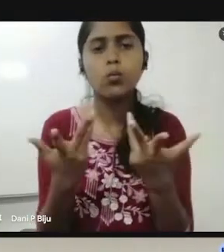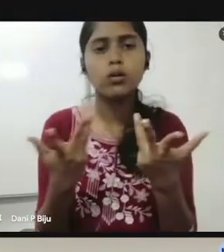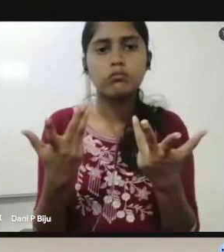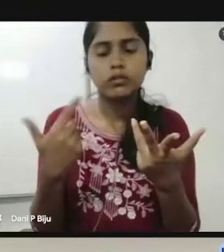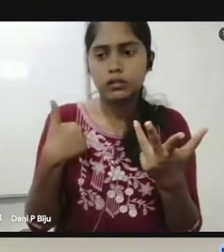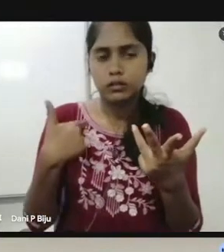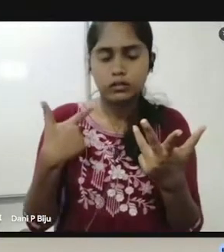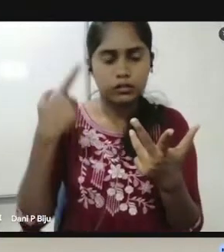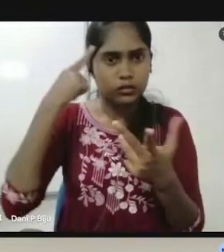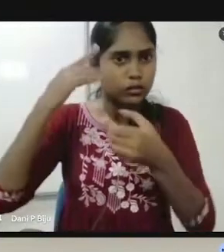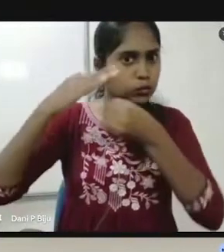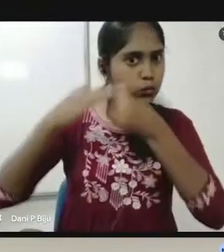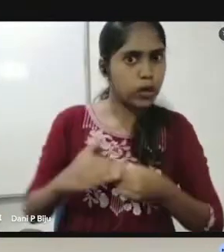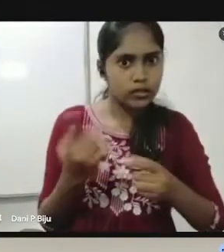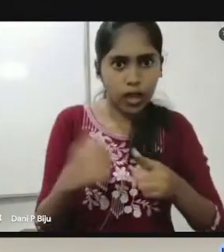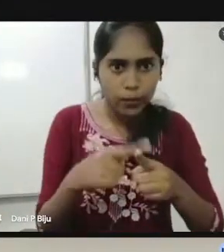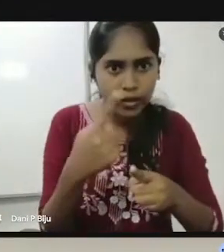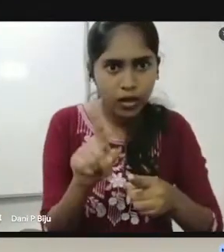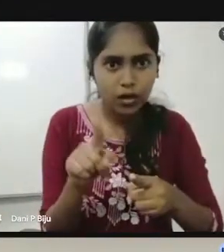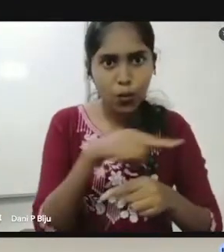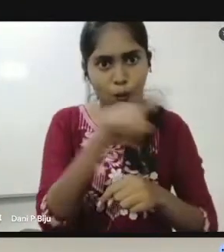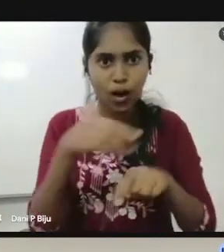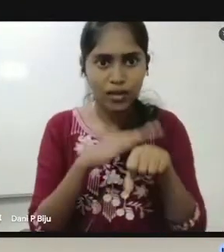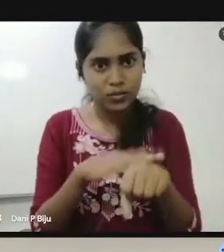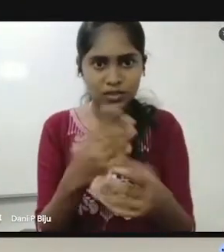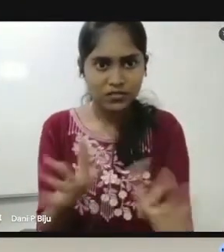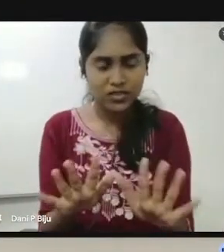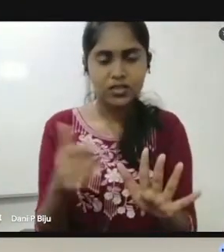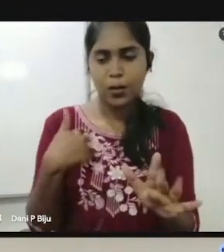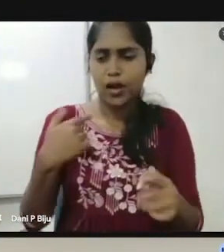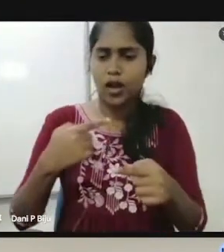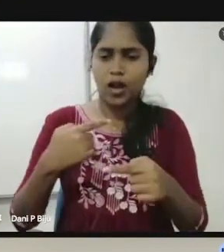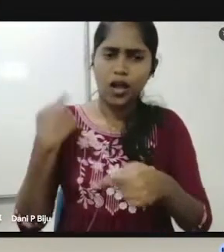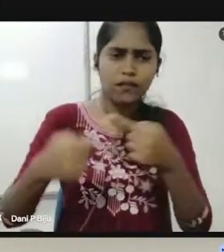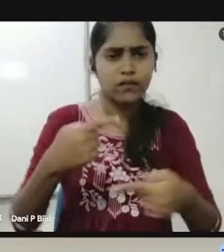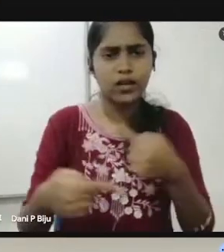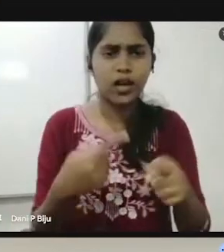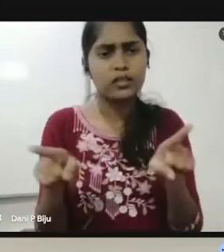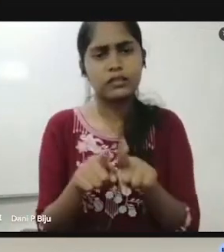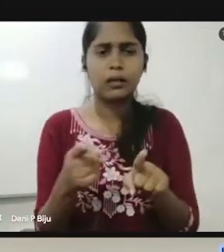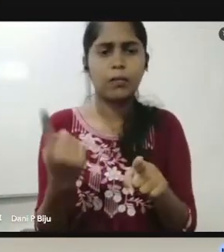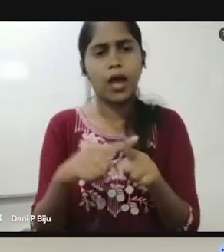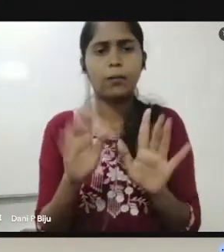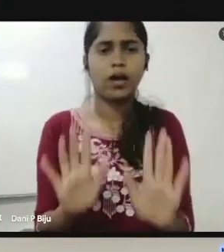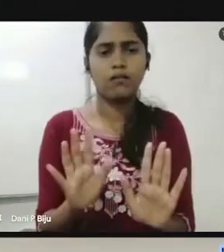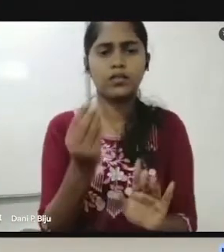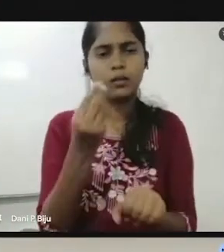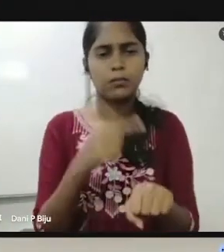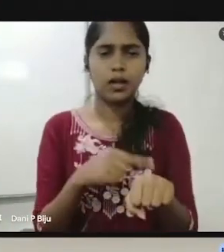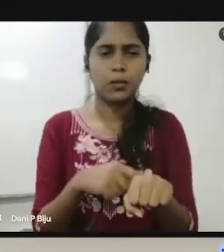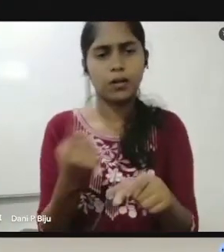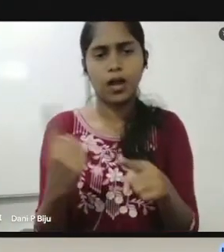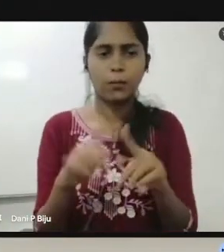അല്ലെങ്കിൽ മാനസിക പിരിമുറുക്കം നിങ്ങൾക്ക് പലർക്കും അനുഭവപ്പെട്ടിട്ടുണ്ടാവും. നമുക്ക് ഡേ ടു ഡേ ലൈഫിൽ സംഭവിക്കുന്ന ഒരു കാര്യം തന്നെയാണ് ചിലപ്പോൾ. അതേപോലെ